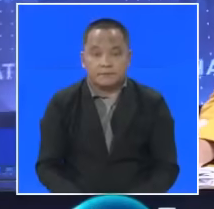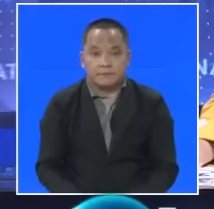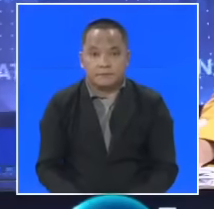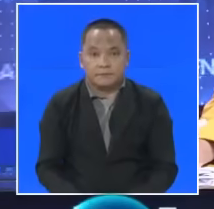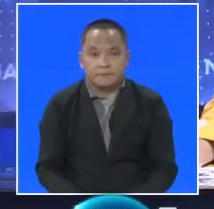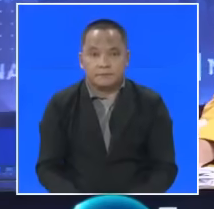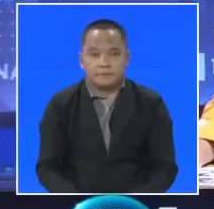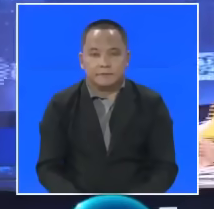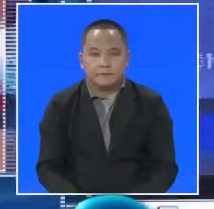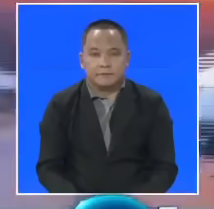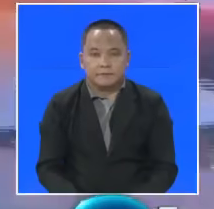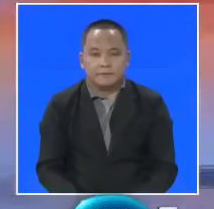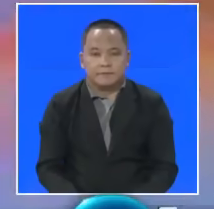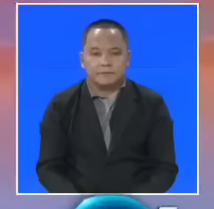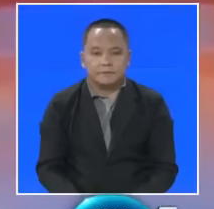ะ